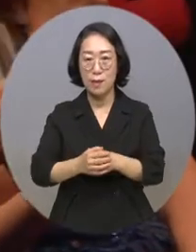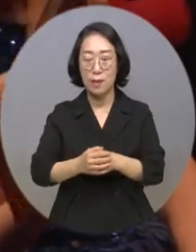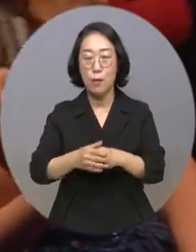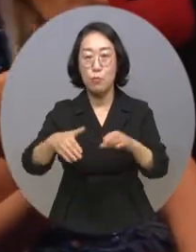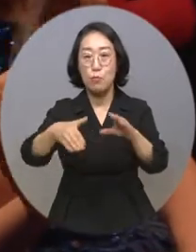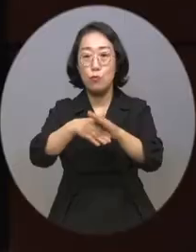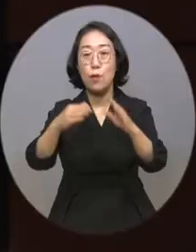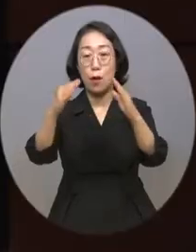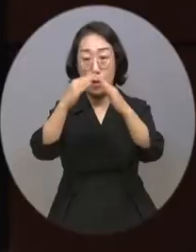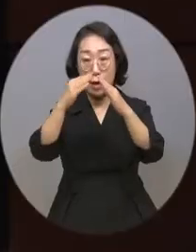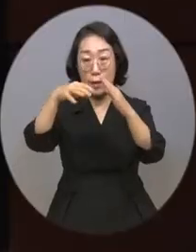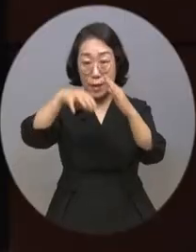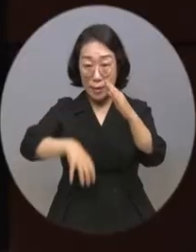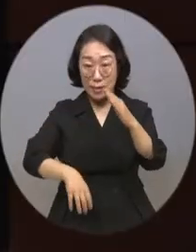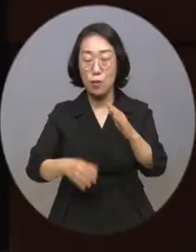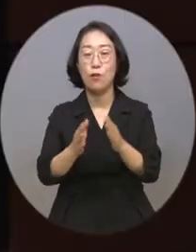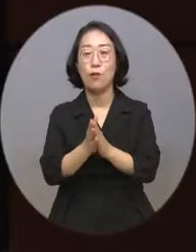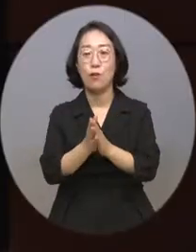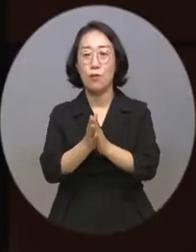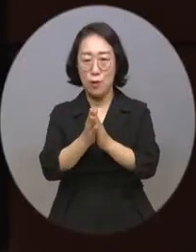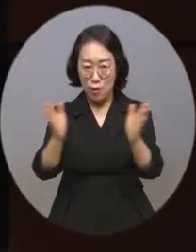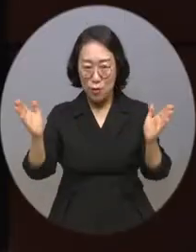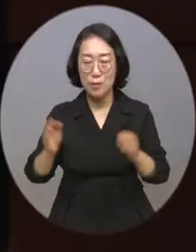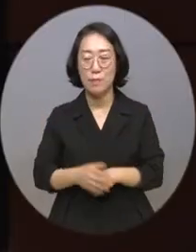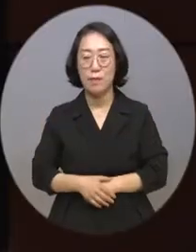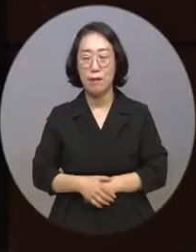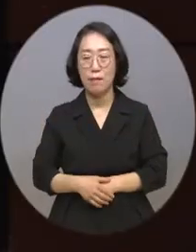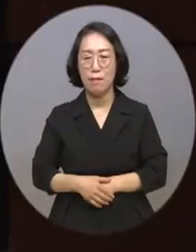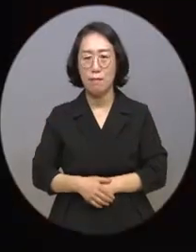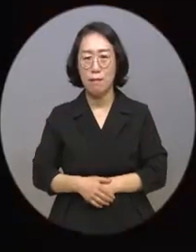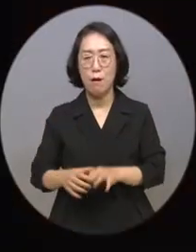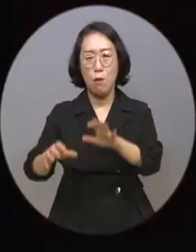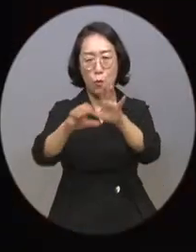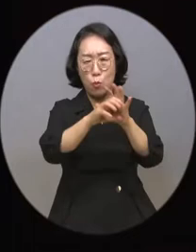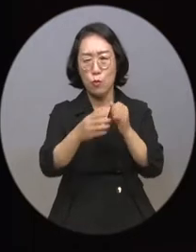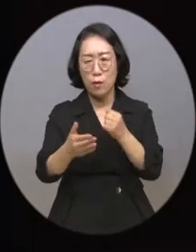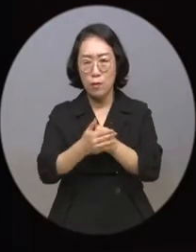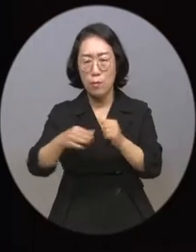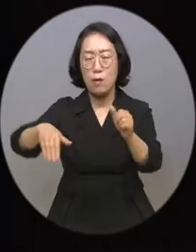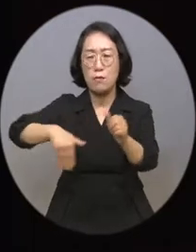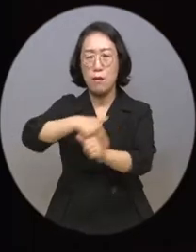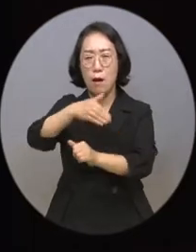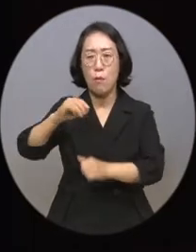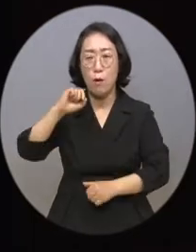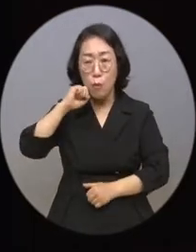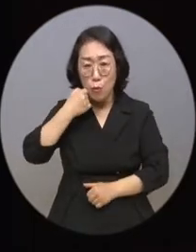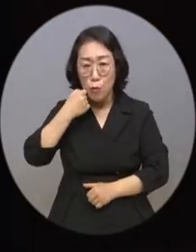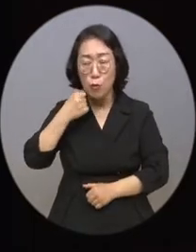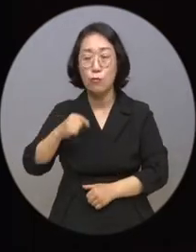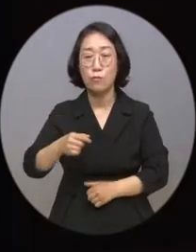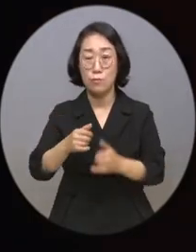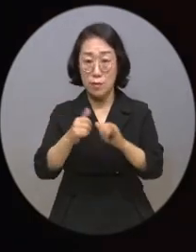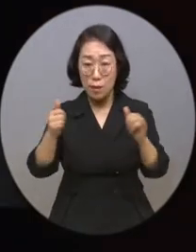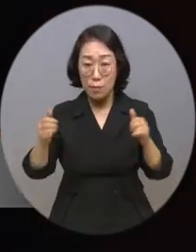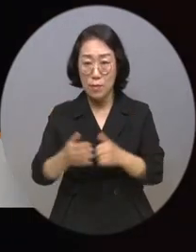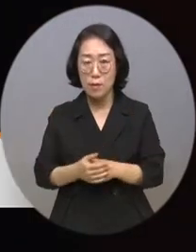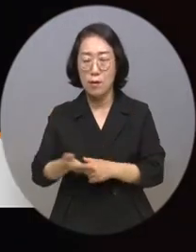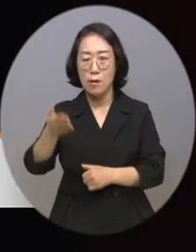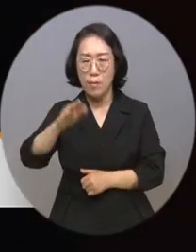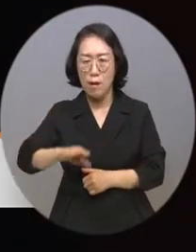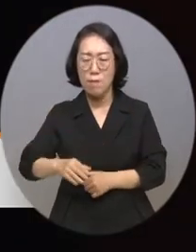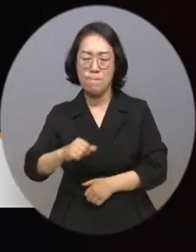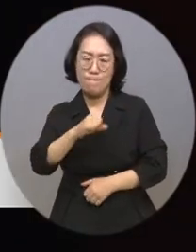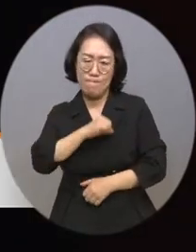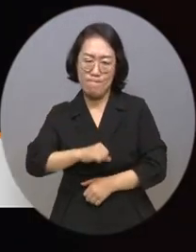개최했습니다. 코로나19의 팬데믹으로 유례없는 위축의 연속이었던 예술계가 어려운 환경에서도 구군